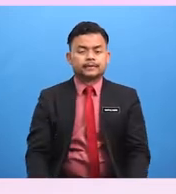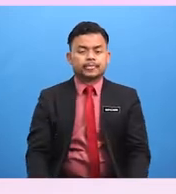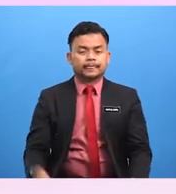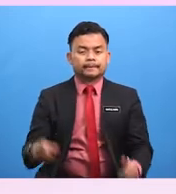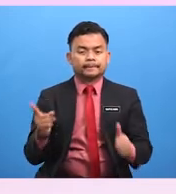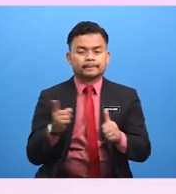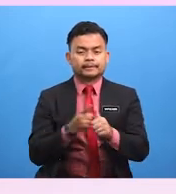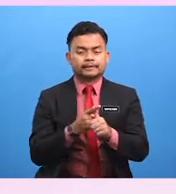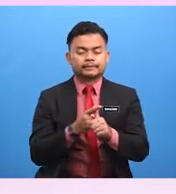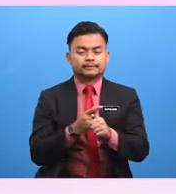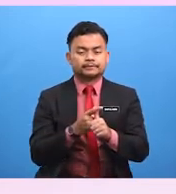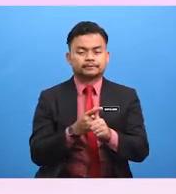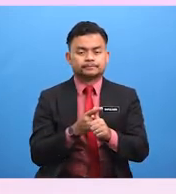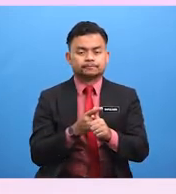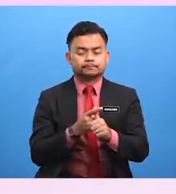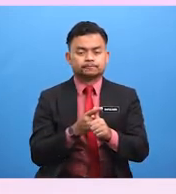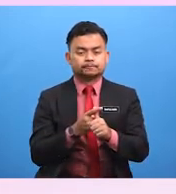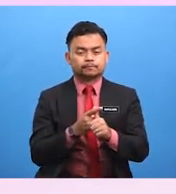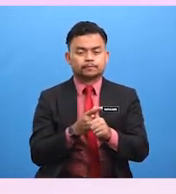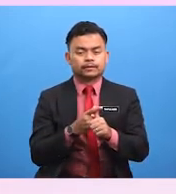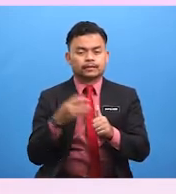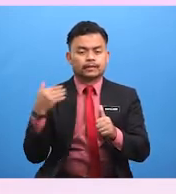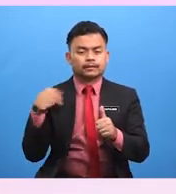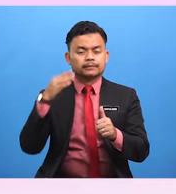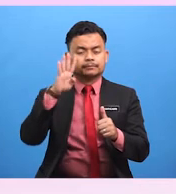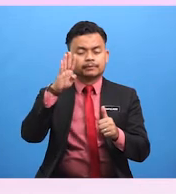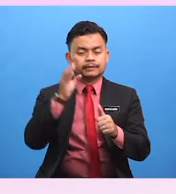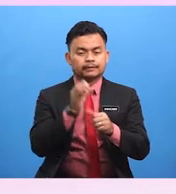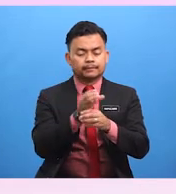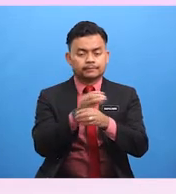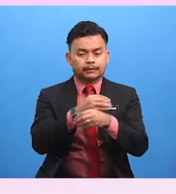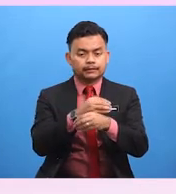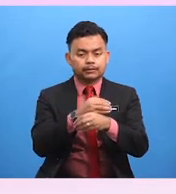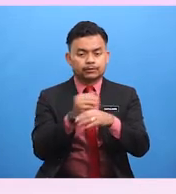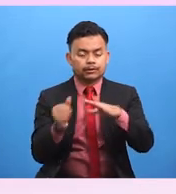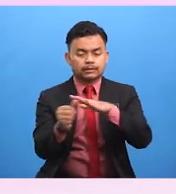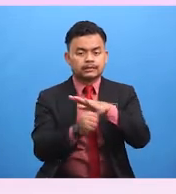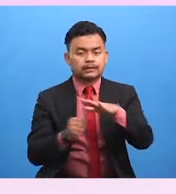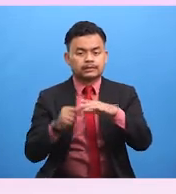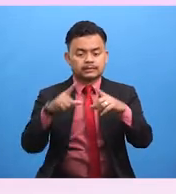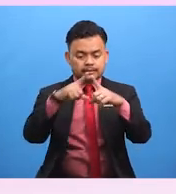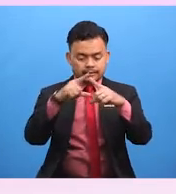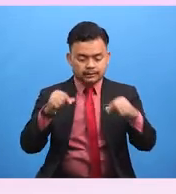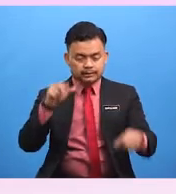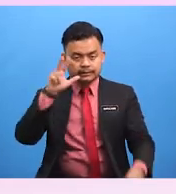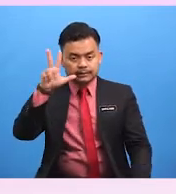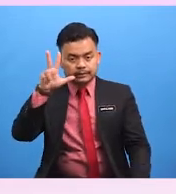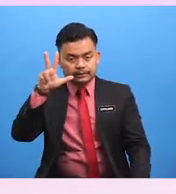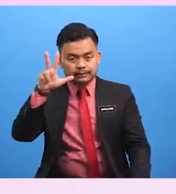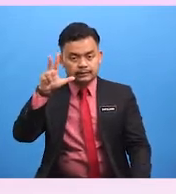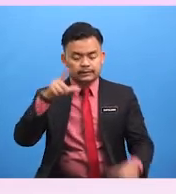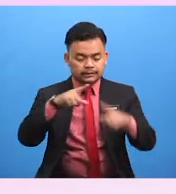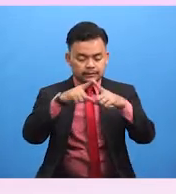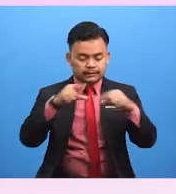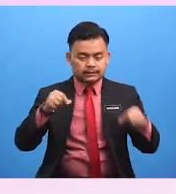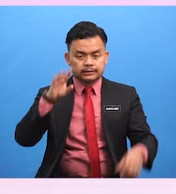Pertama, terdapat empat bentuk asas iaitu segi tiga, segi empat